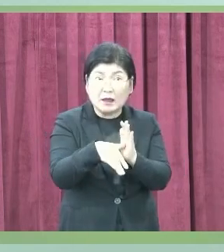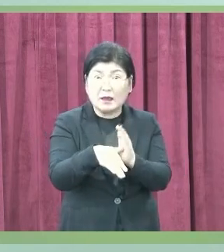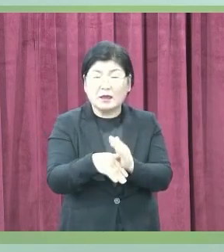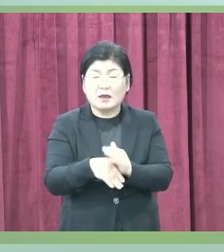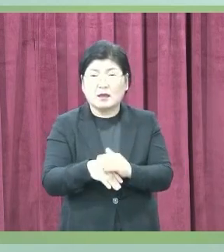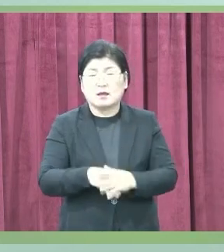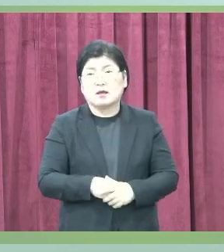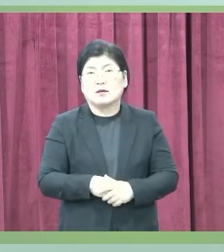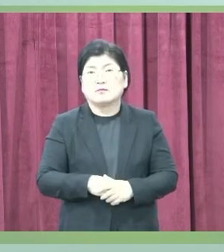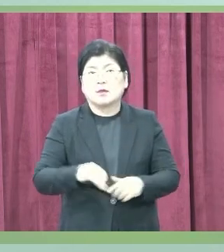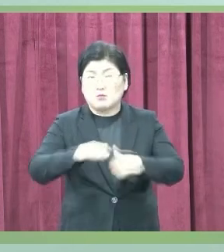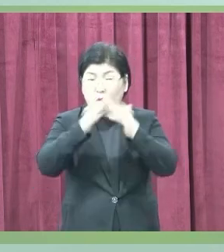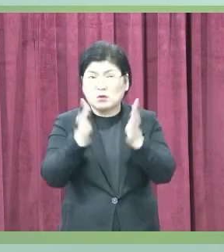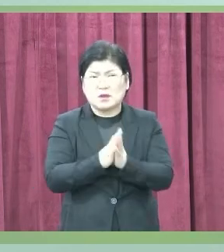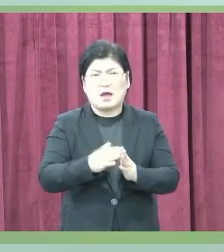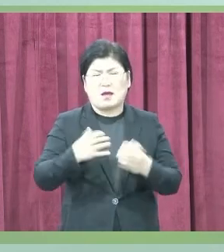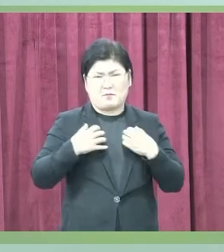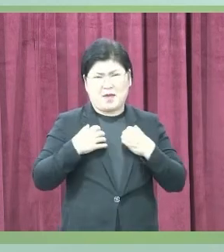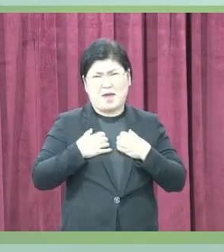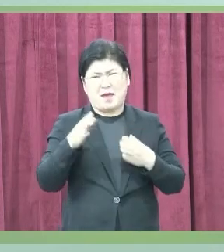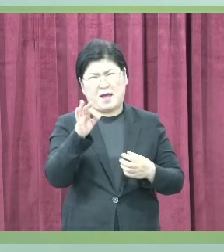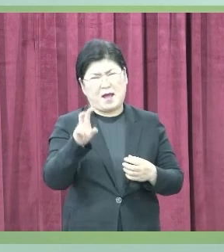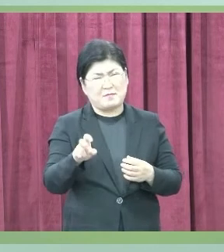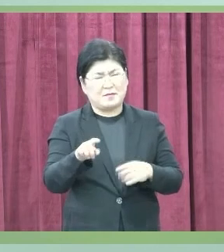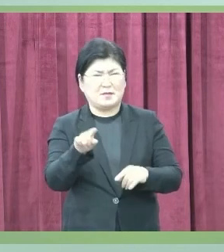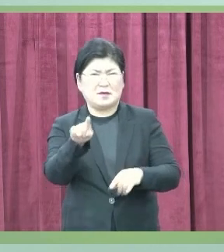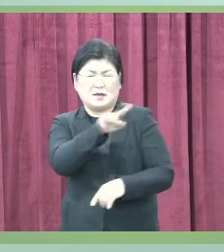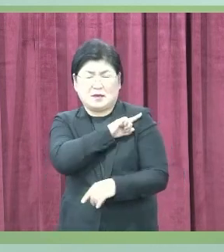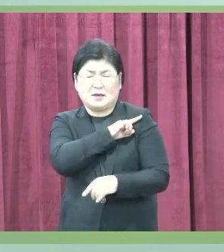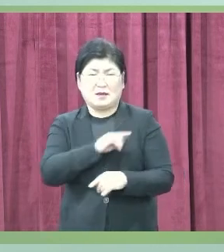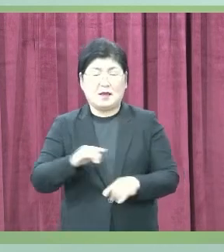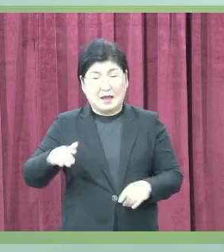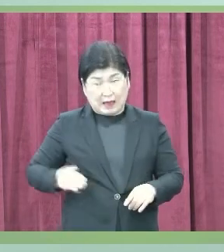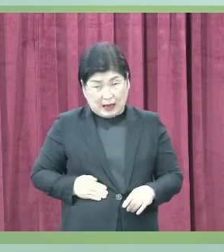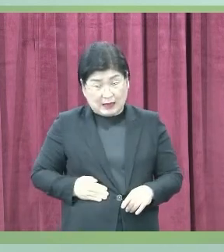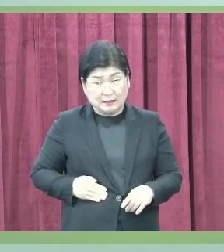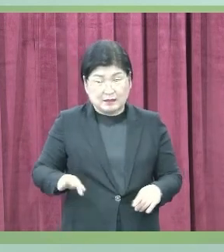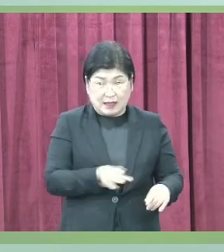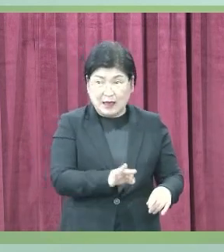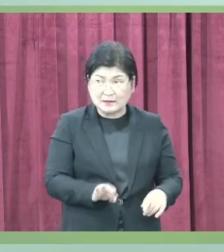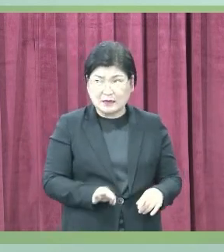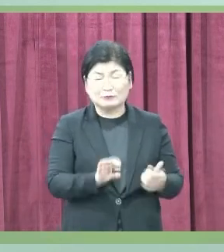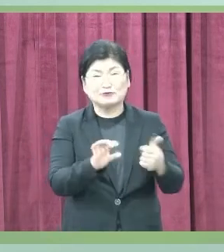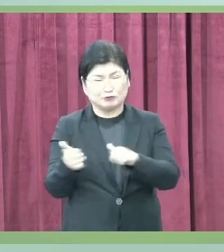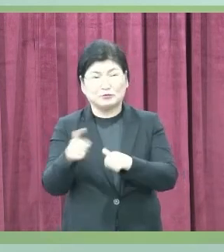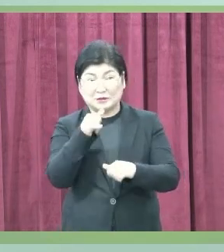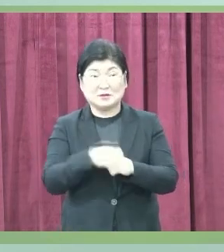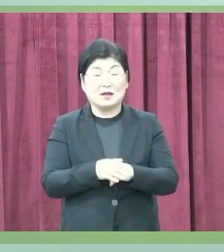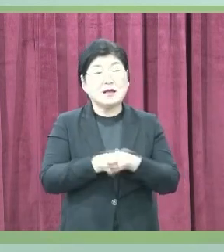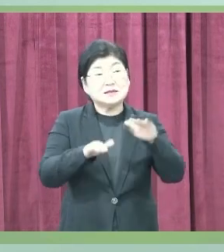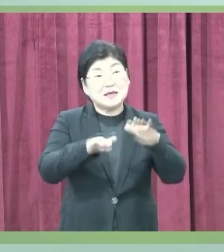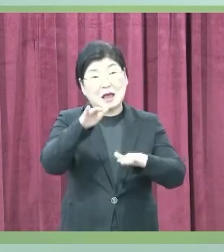전체 인구나 폐암이 가장 높고, 그 다음이 간암, 대장암 순서인데, 이 차이가 장애인,